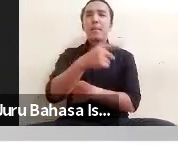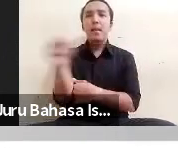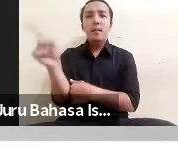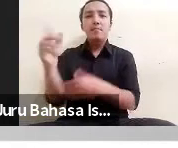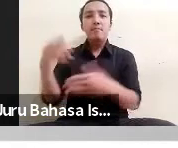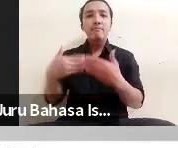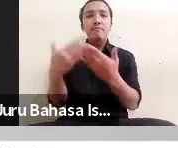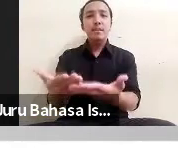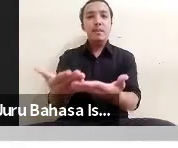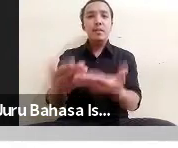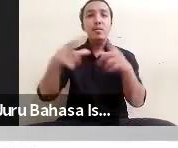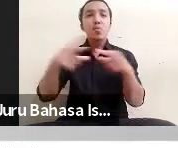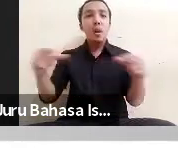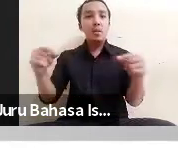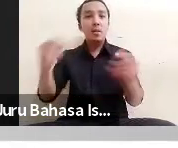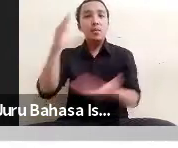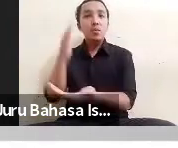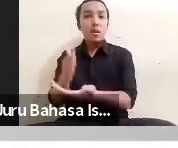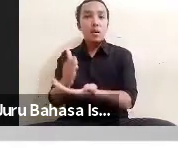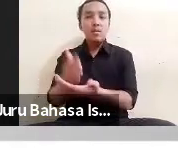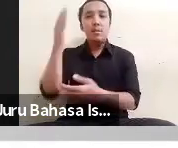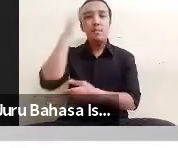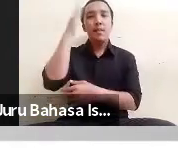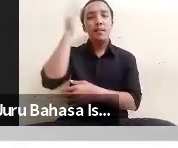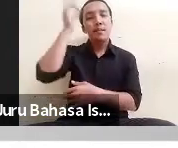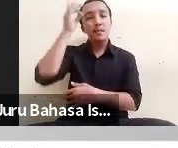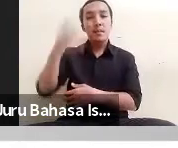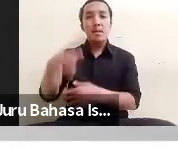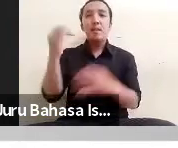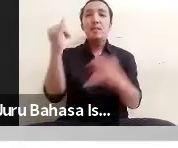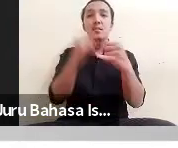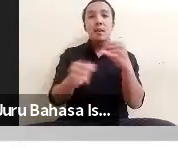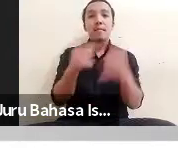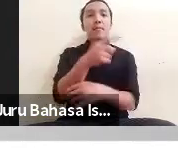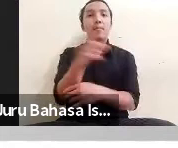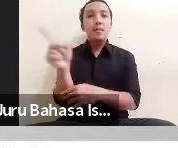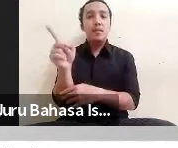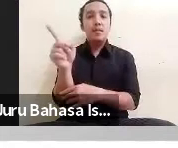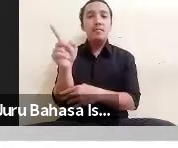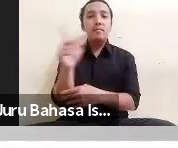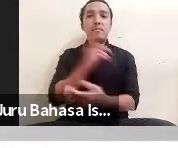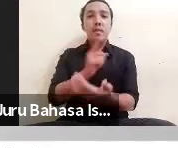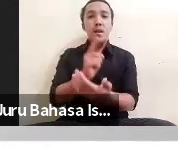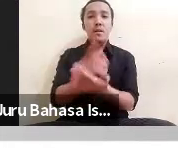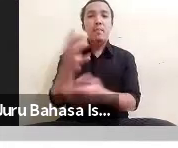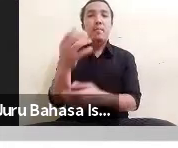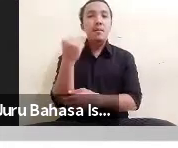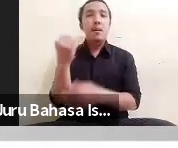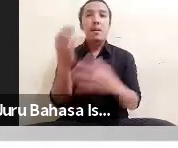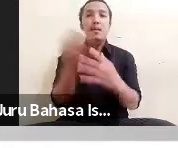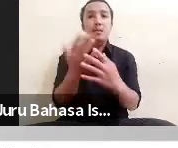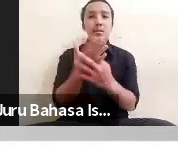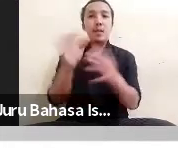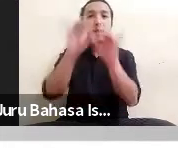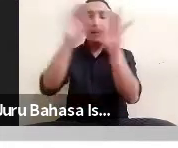begitu, akhirnya mereka juga berhak untuk mendapatkan anggaran dari pemerintah desa. Kemudian